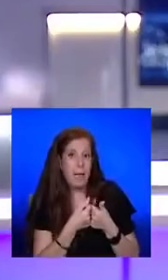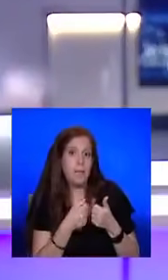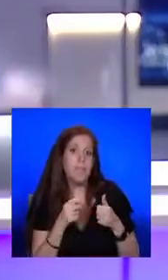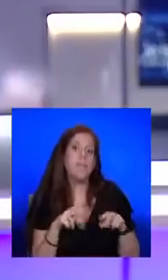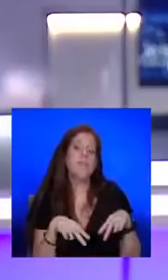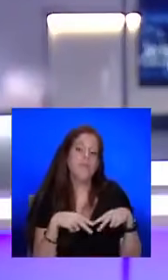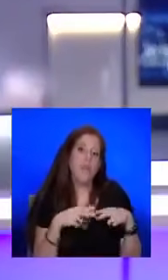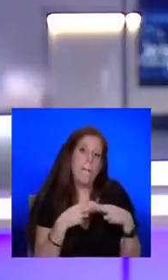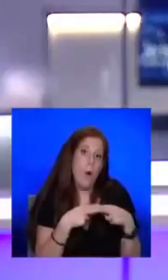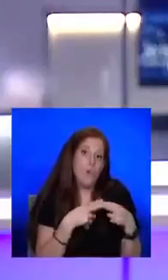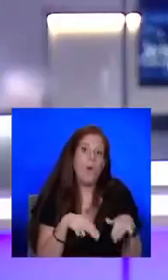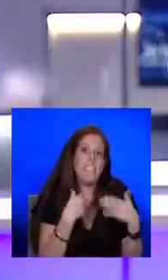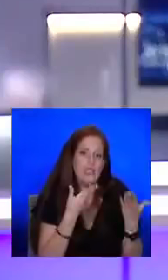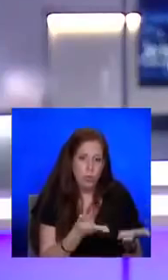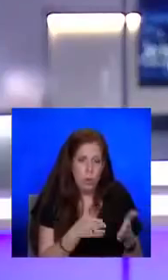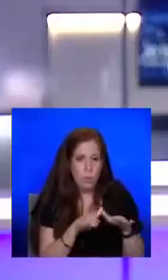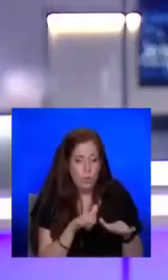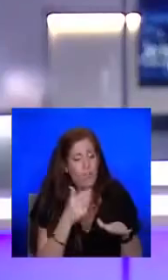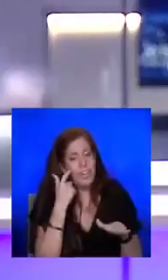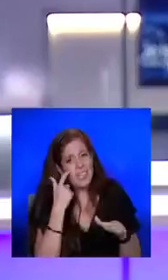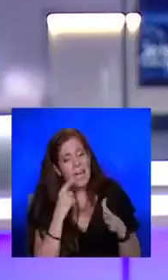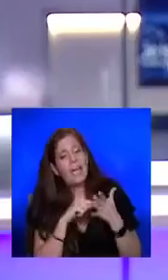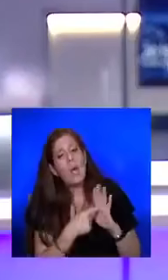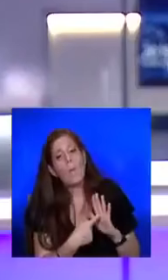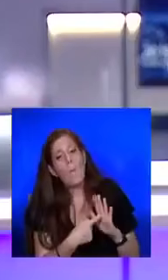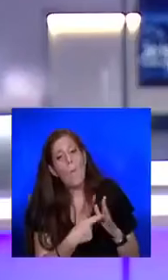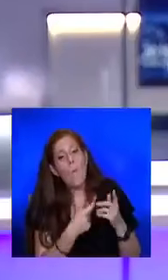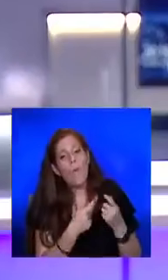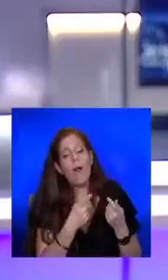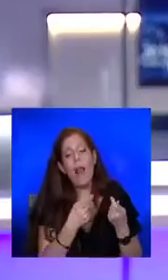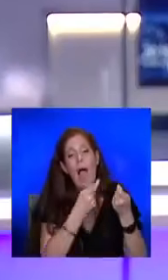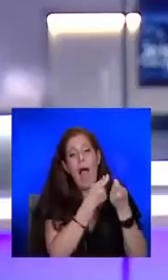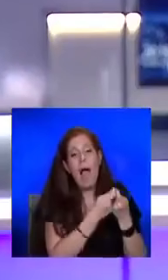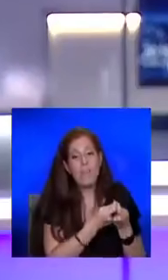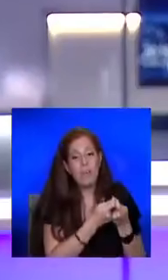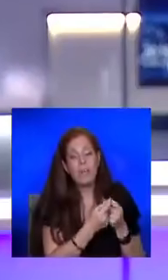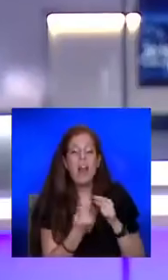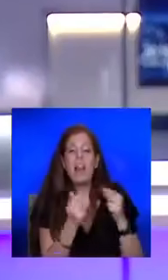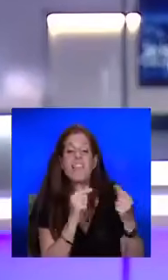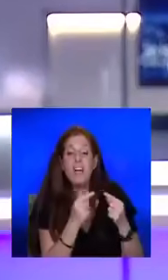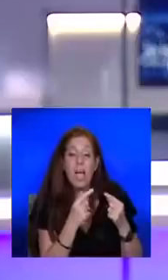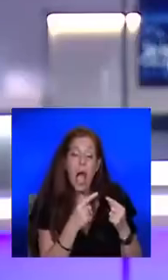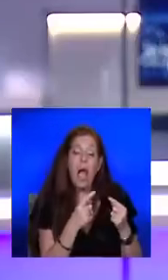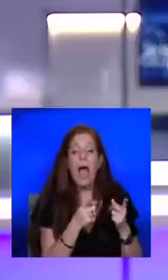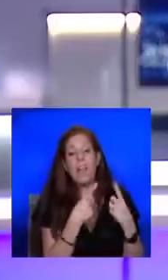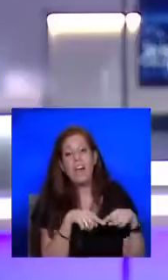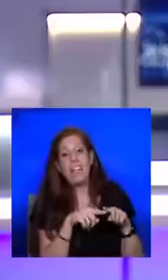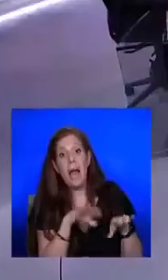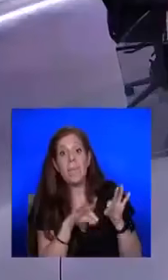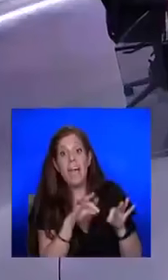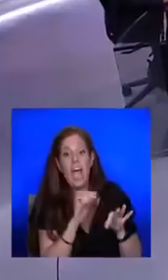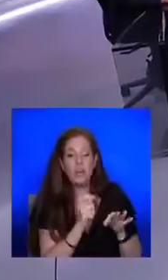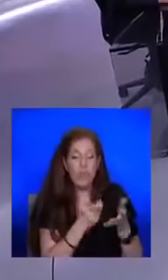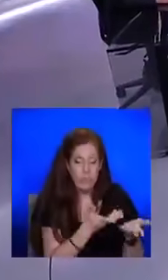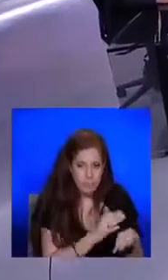בקרוב מאוד, ושכנראה יגרמו לחבריה להתגעגע לוויכוחים על חוק קמיניץ או על הוועדה לבחירת שופטים. מה ירח, לינת?